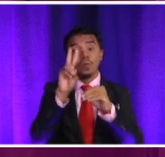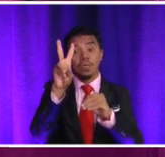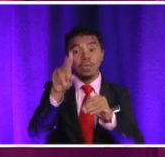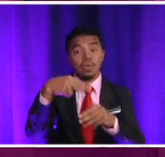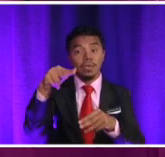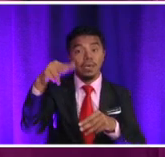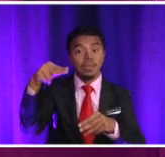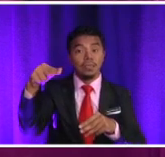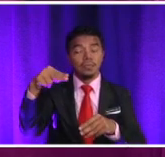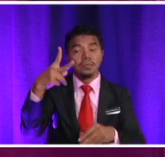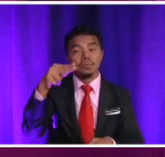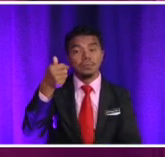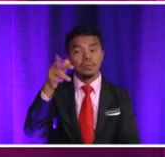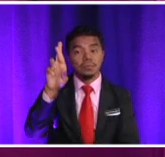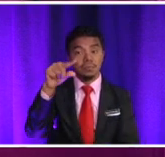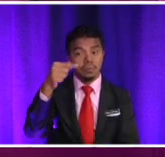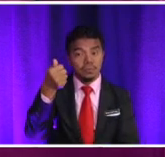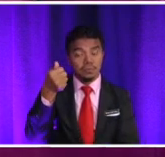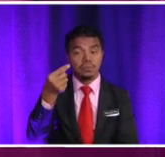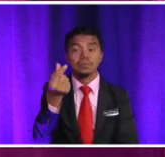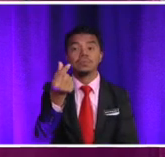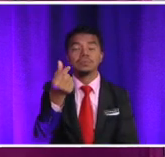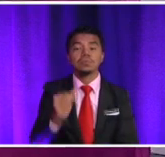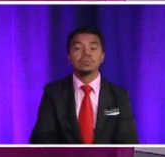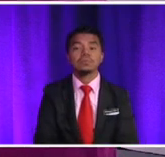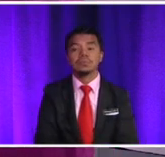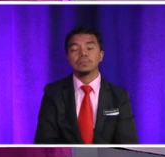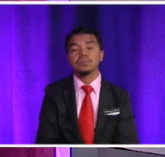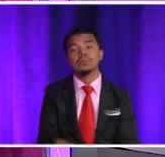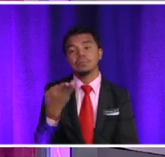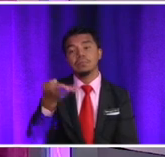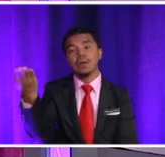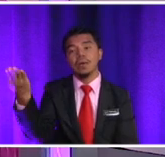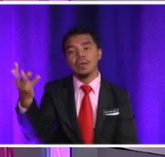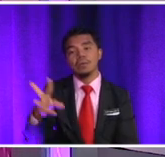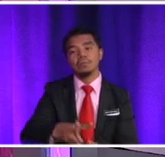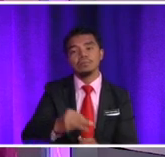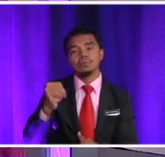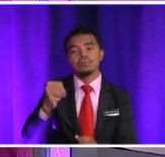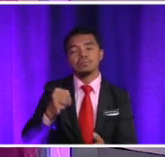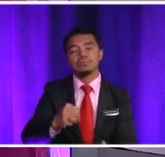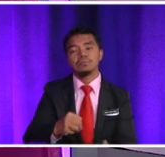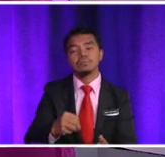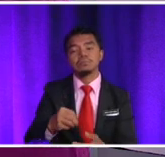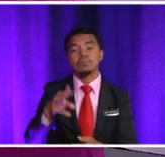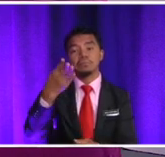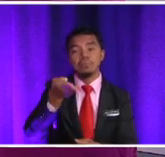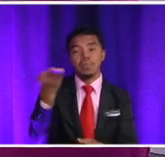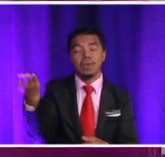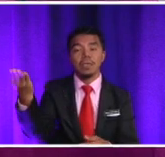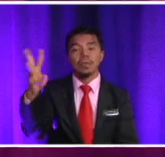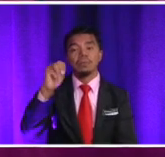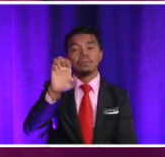dia tak tulis harga daerah ya dalam maklumat dia cuma tulis bahan mentah jadi sangat dekat situ nah